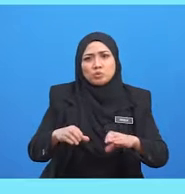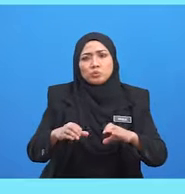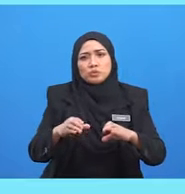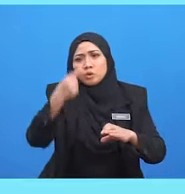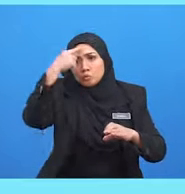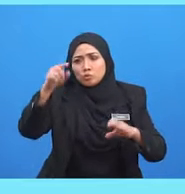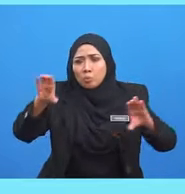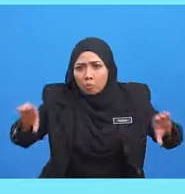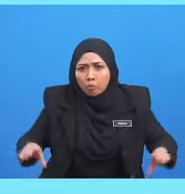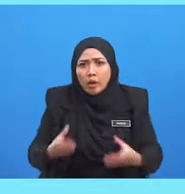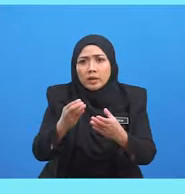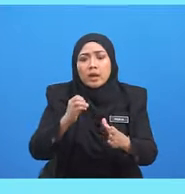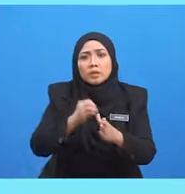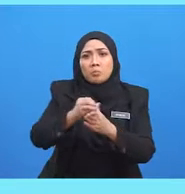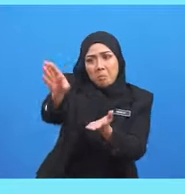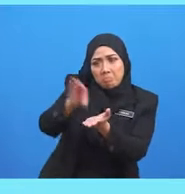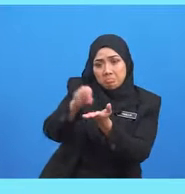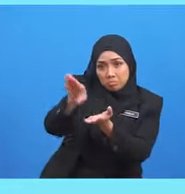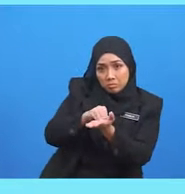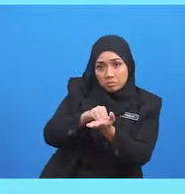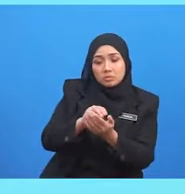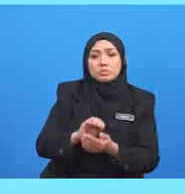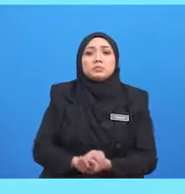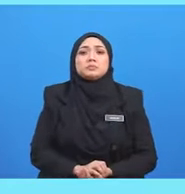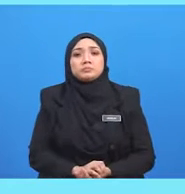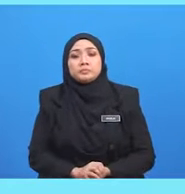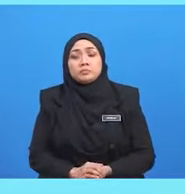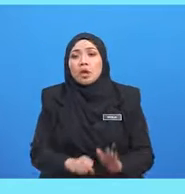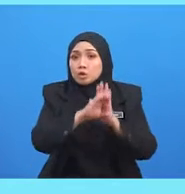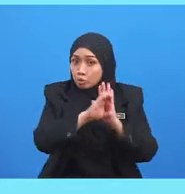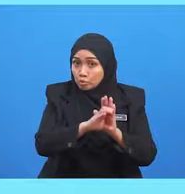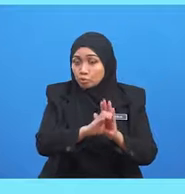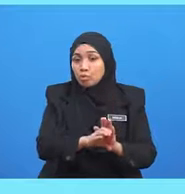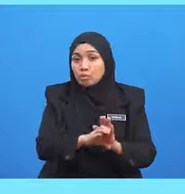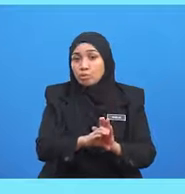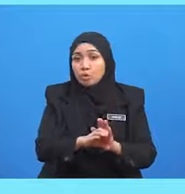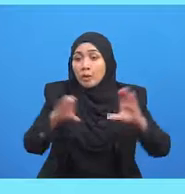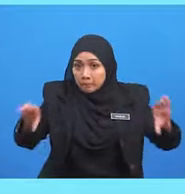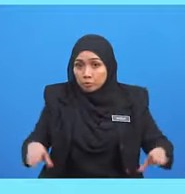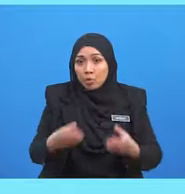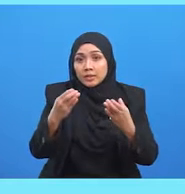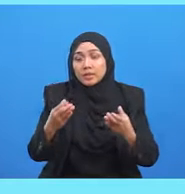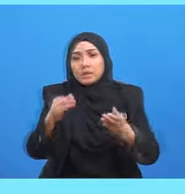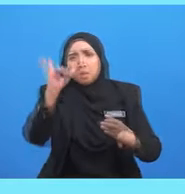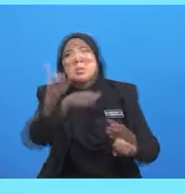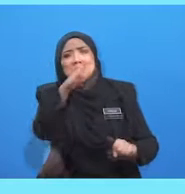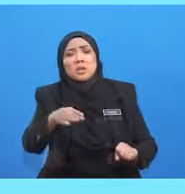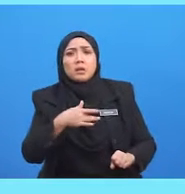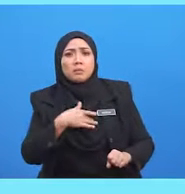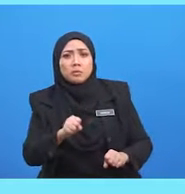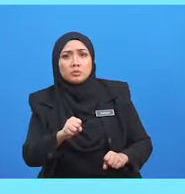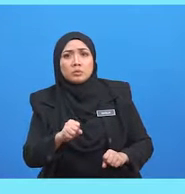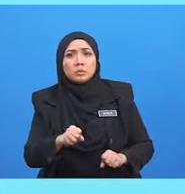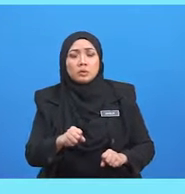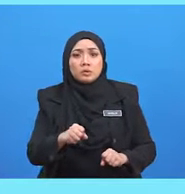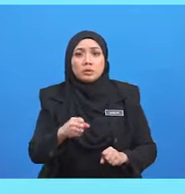nak melakukannya atau menirunya. Contoh perbuatan yang boleh membawa kepada terbatalnya